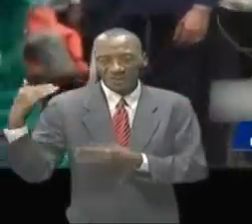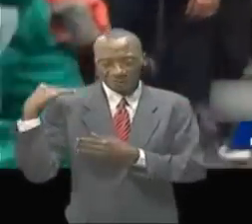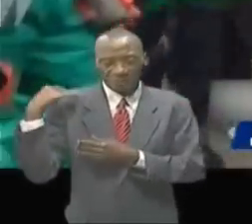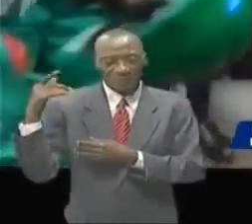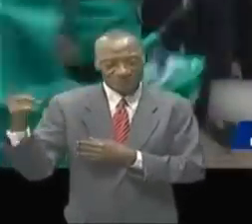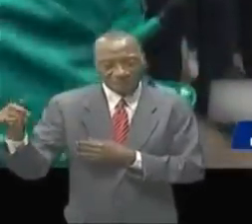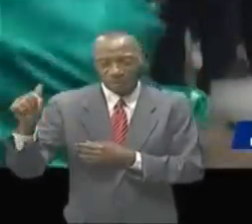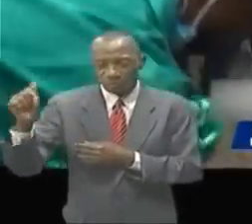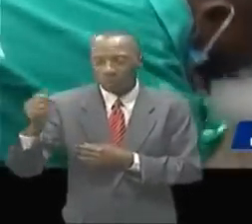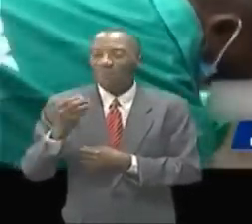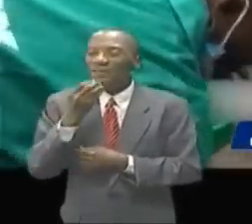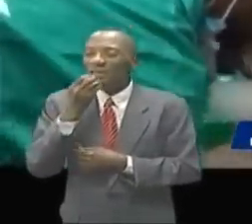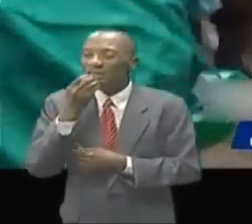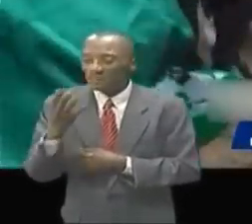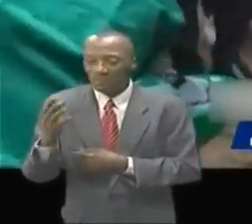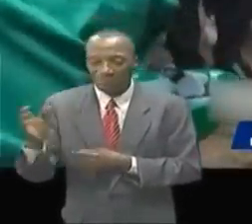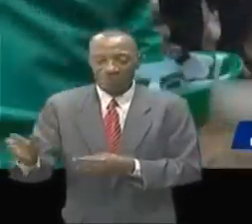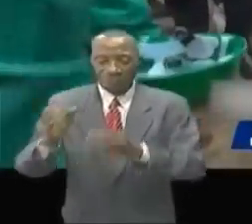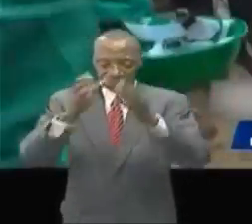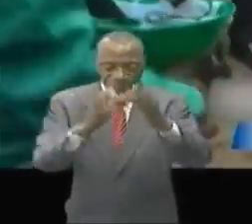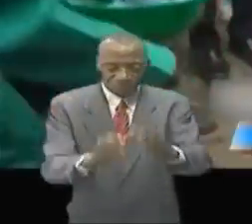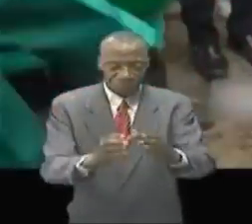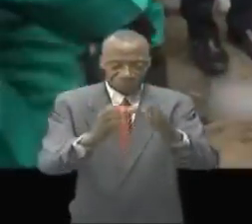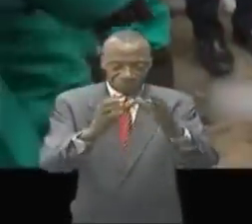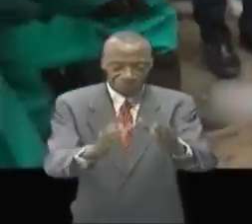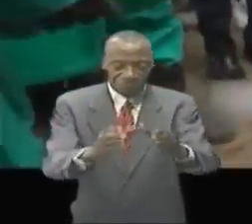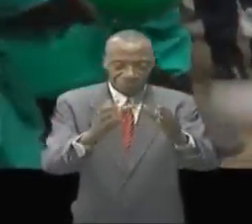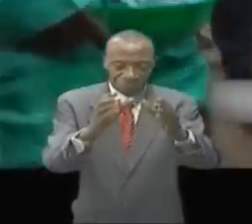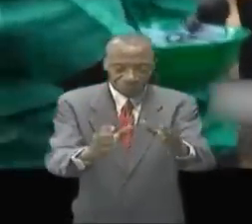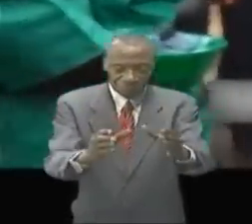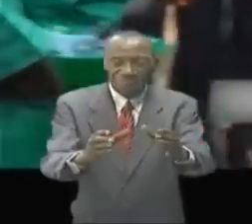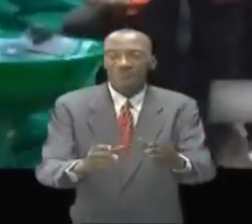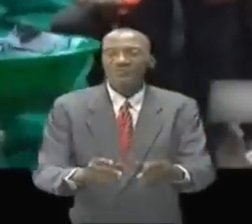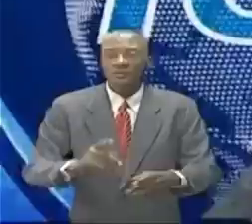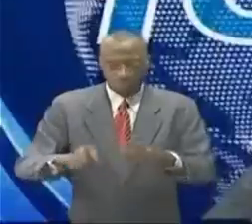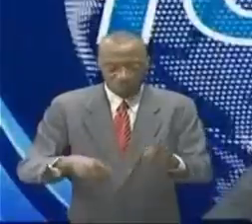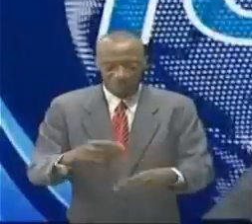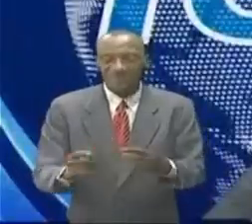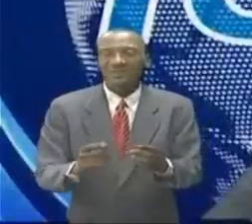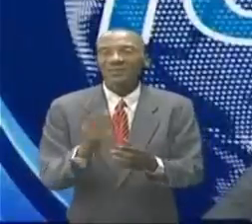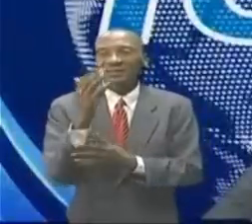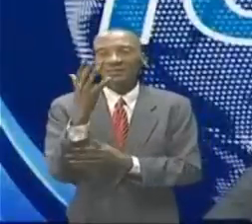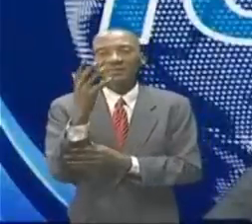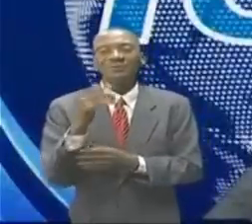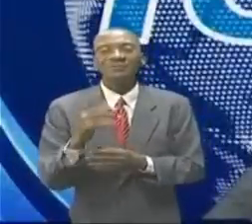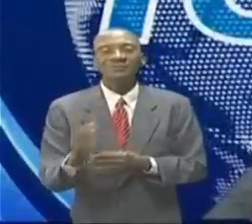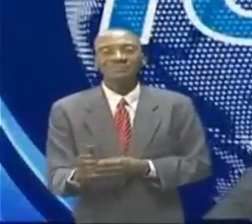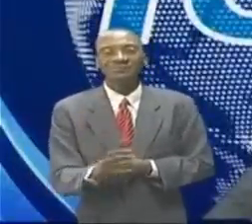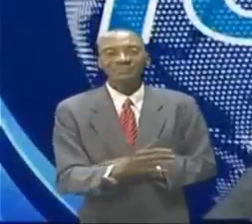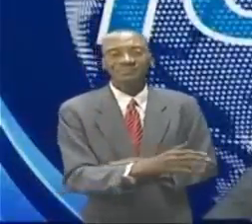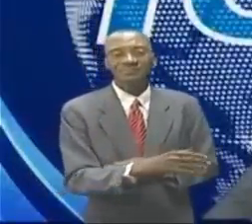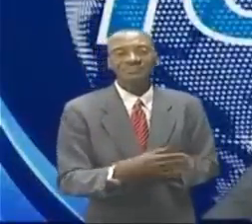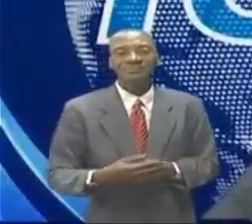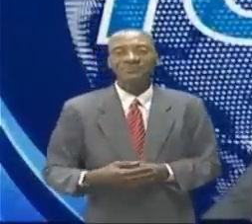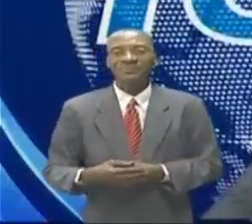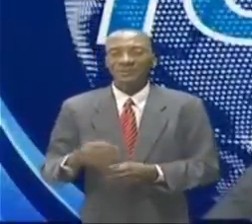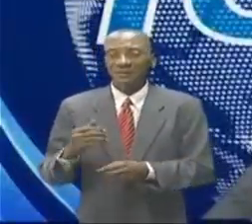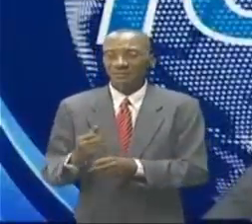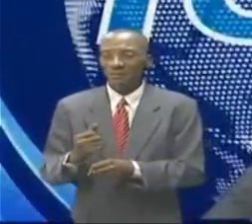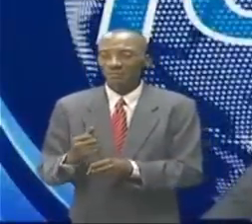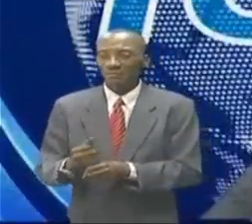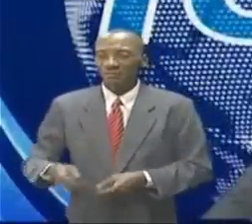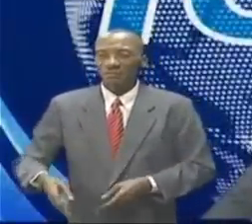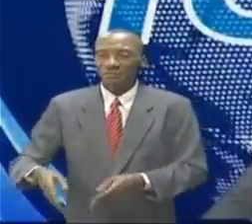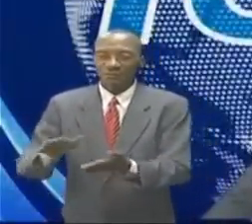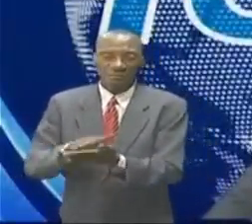arbres et en distribuant des semences pour pérenniser ce projet. Reprise des travaux de réhabilitation de l'avenue